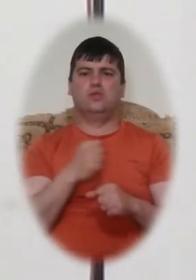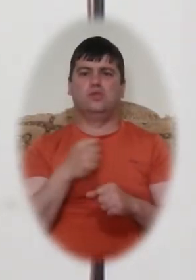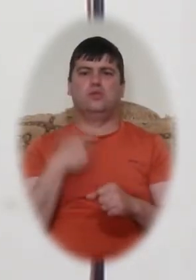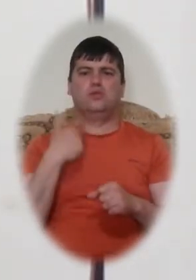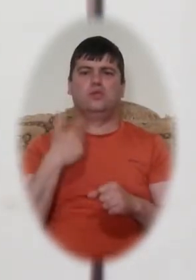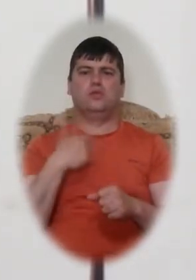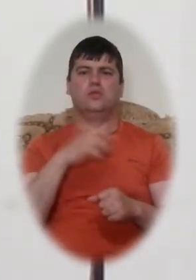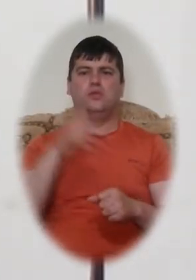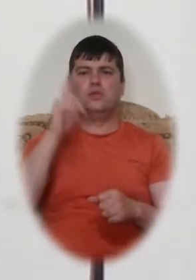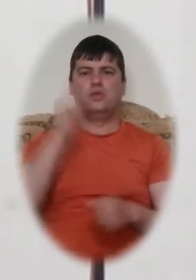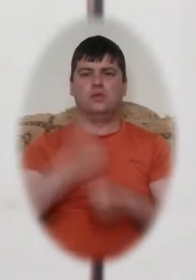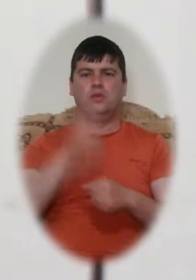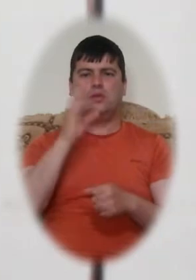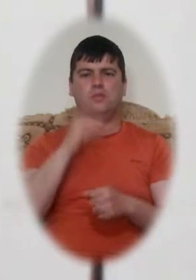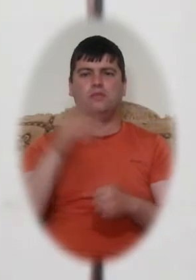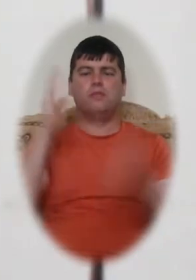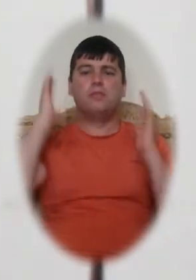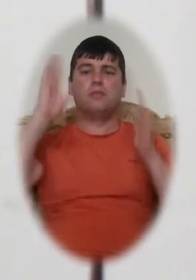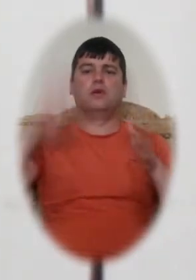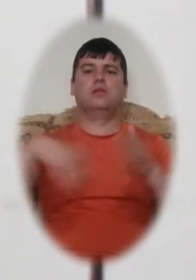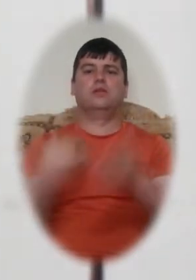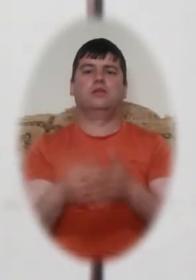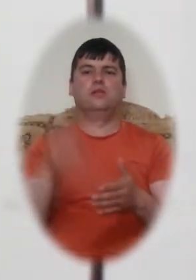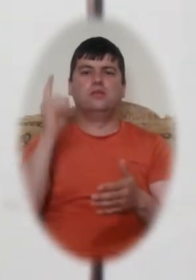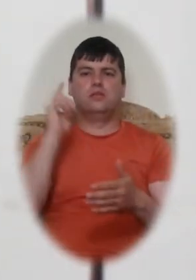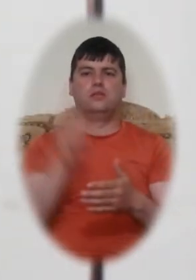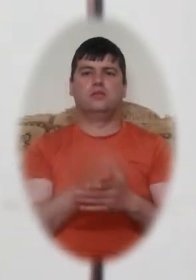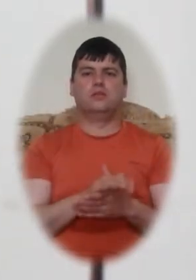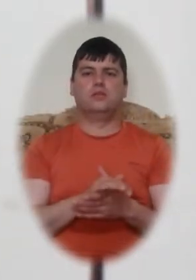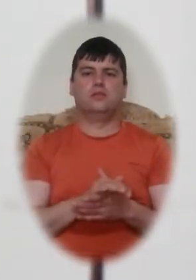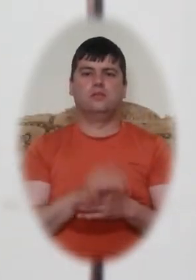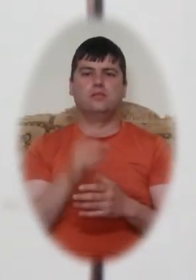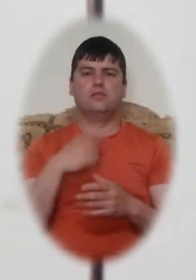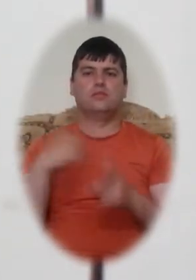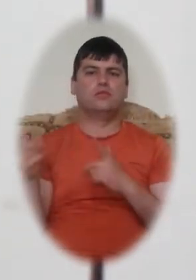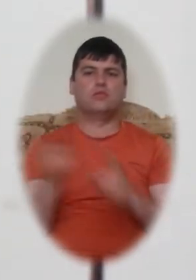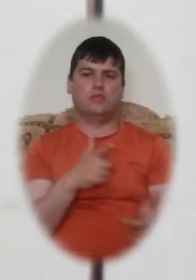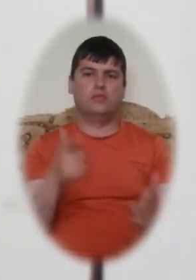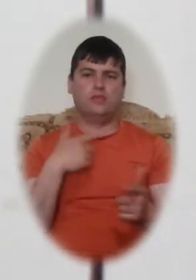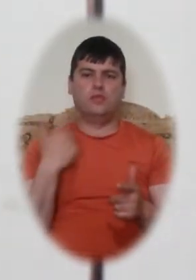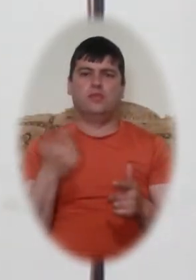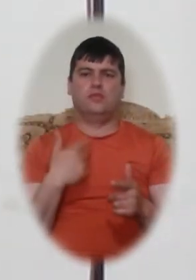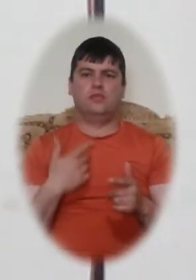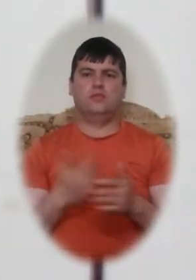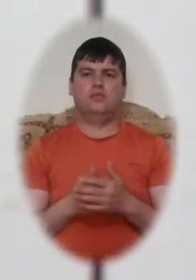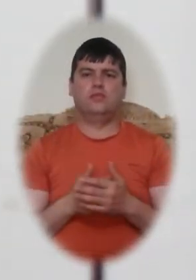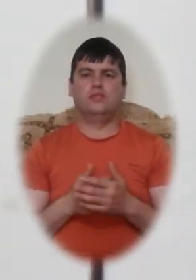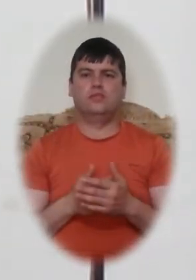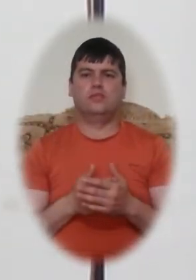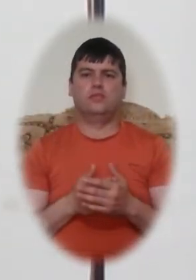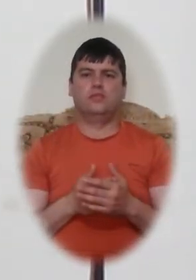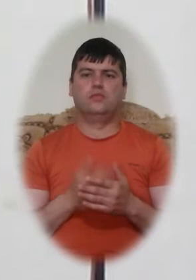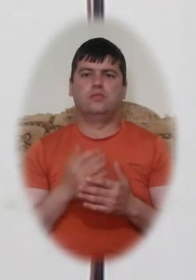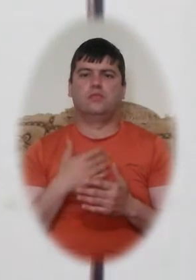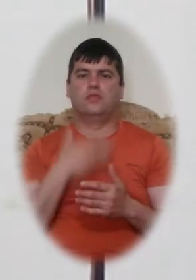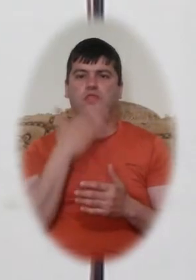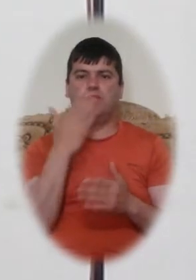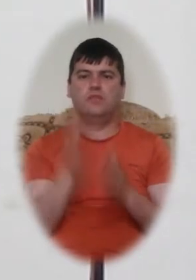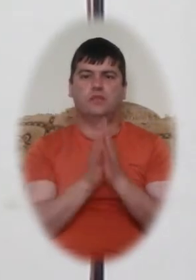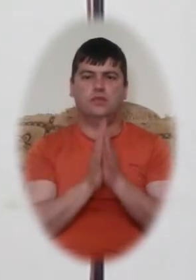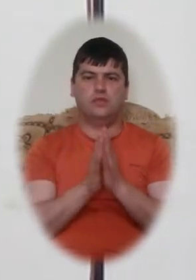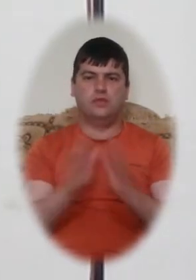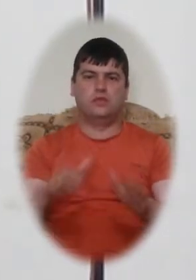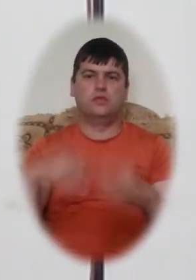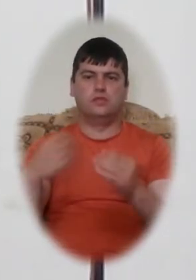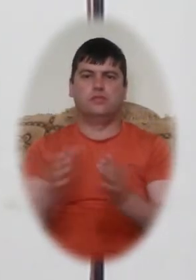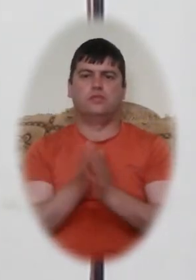ելու եվ աստված կանի հարկ նրան հավիթյանը սավիտենի, ուսկի դ պատրասվեցեք, որ եվ վեջըմ հետավոտ տերի մ